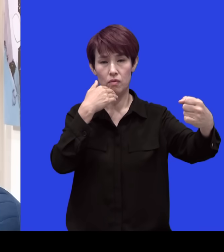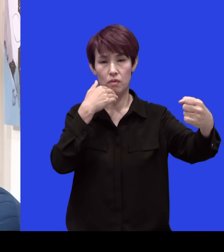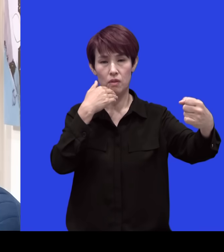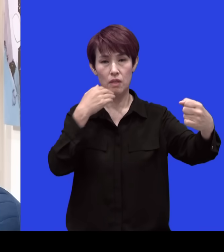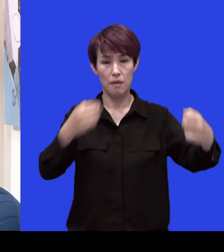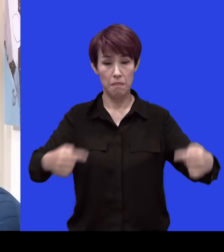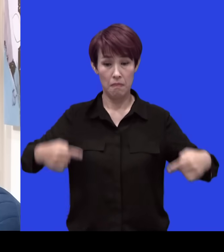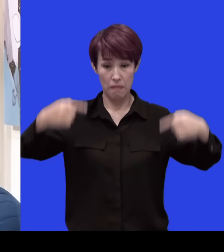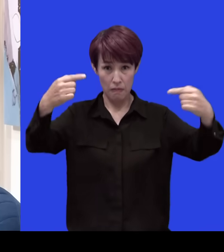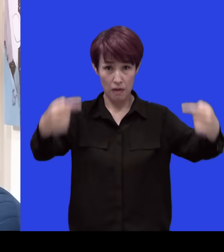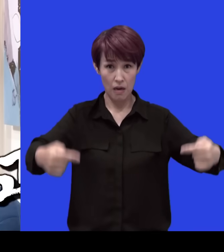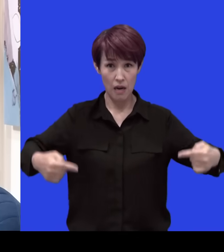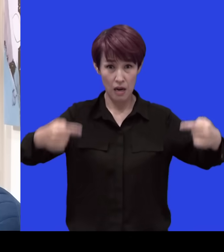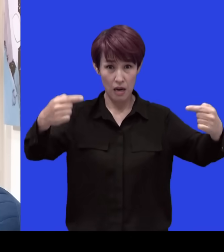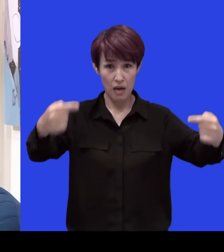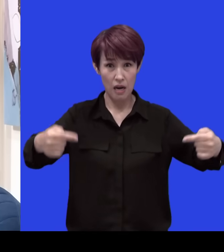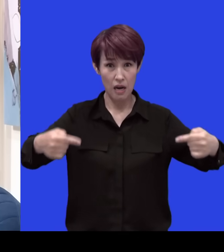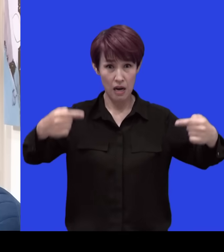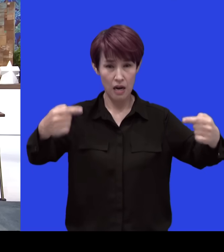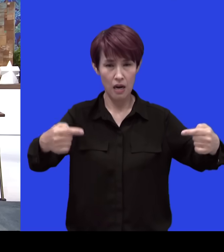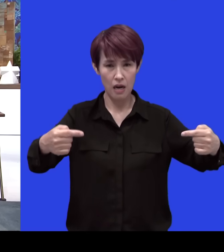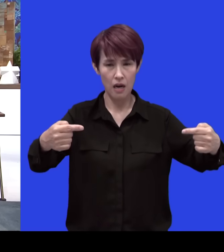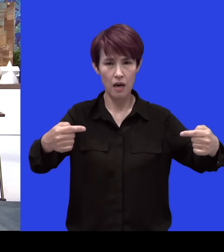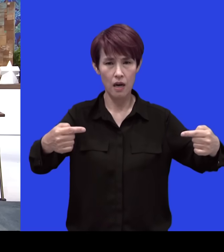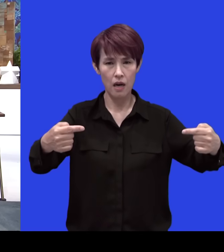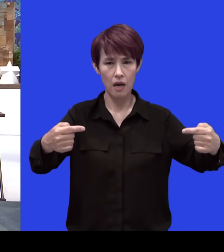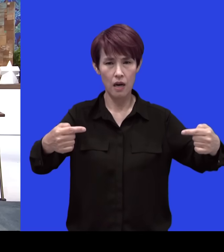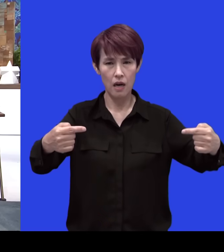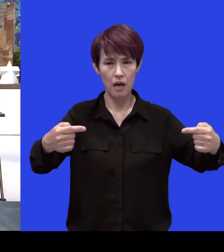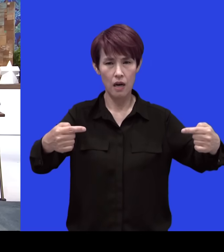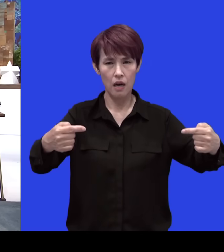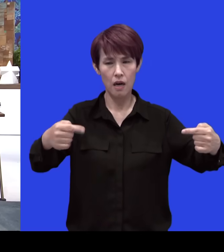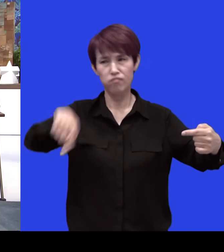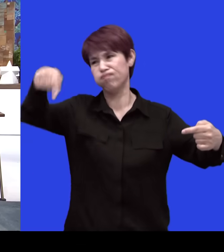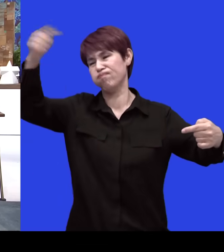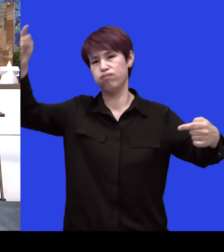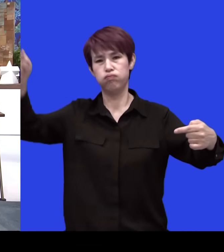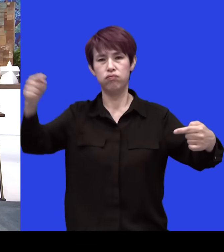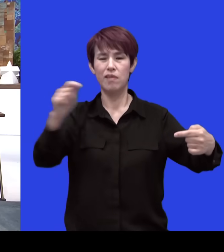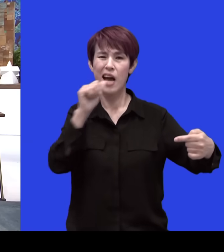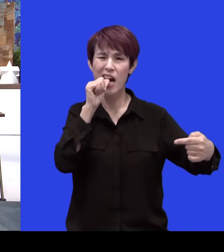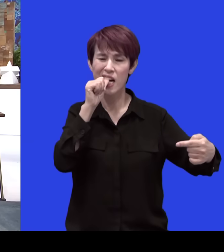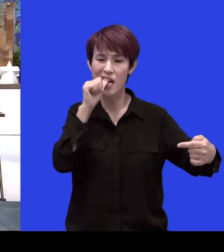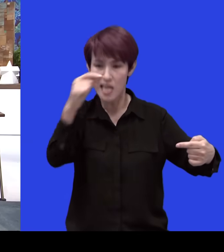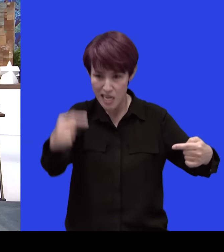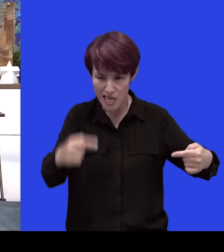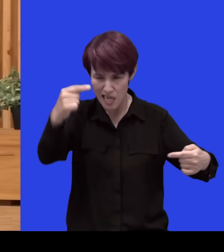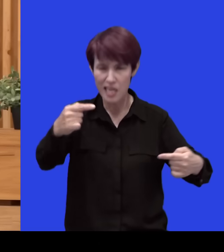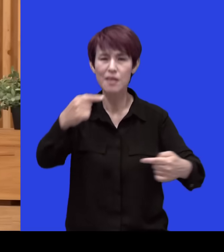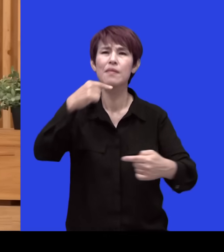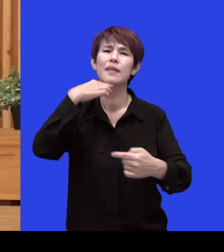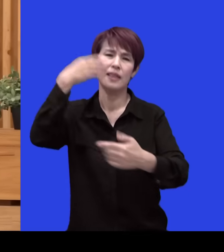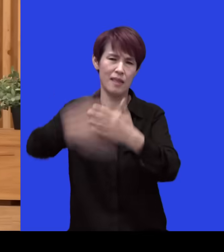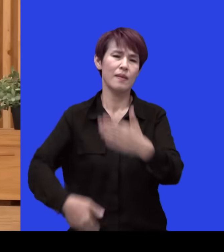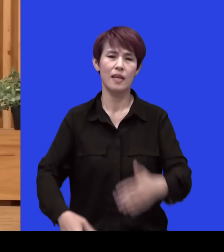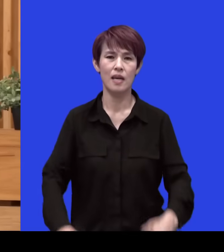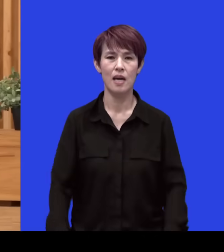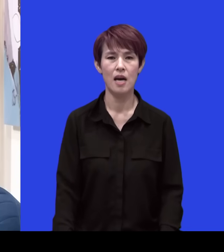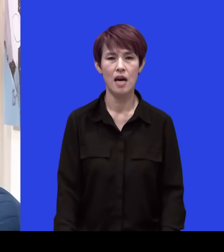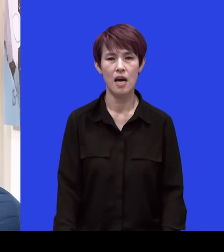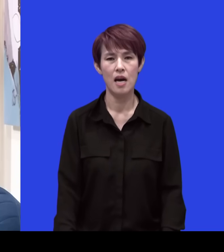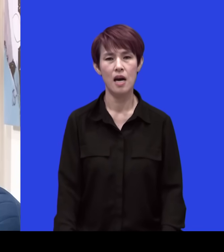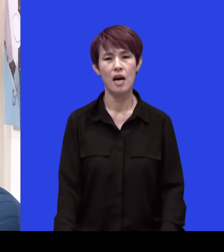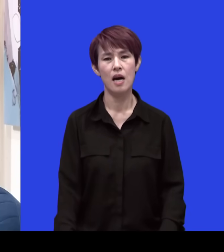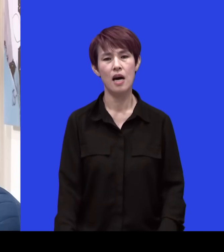바퀴가 다 달아버려가지고 타이어가 다 날아갔어. 그러니까 쇳소리가 예. 나잖아요. 예. 그러니까 그냥 갑자기 차 전복됐어요?